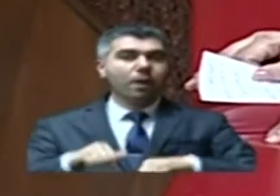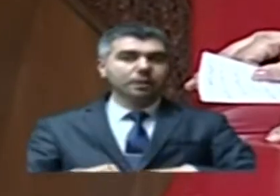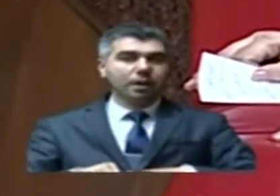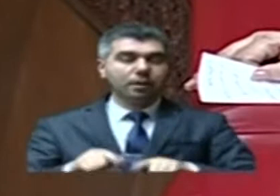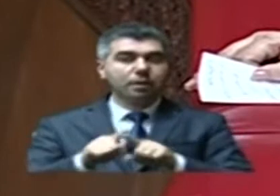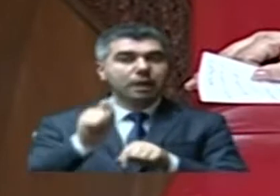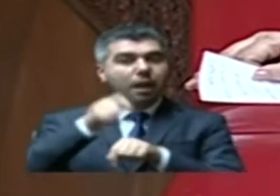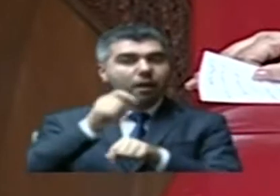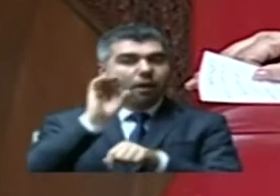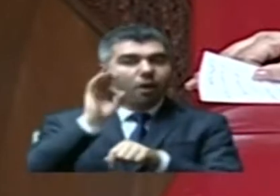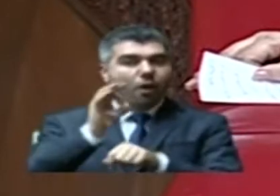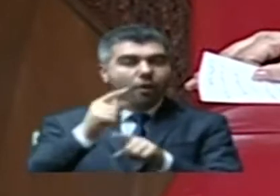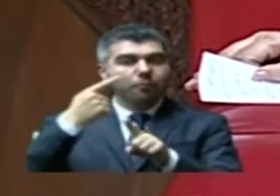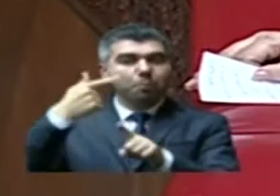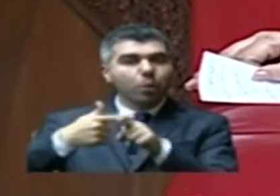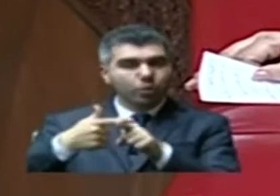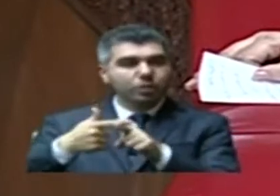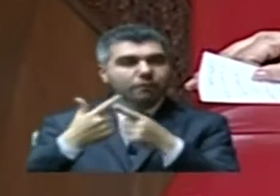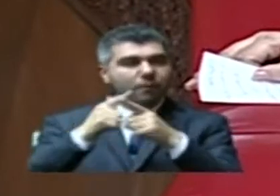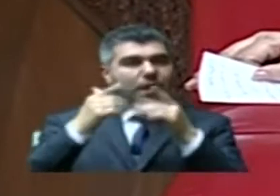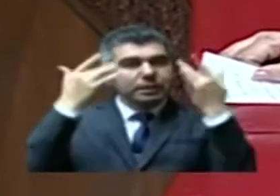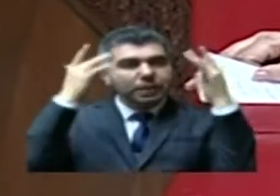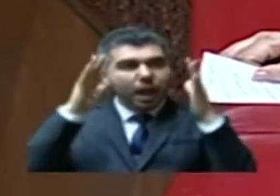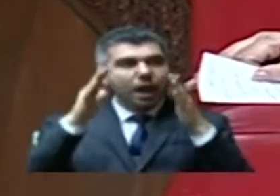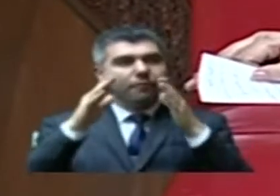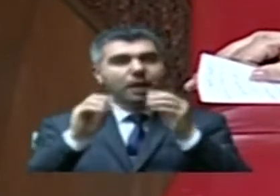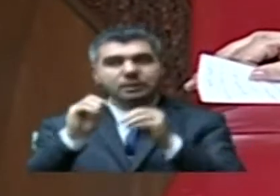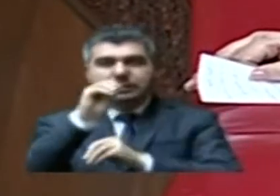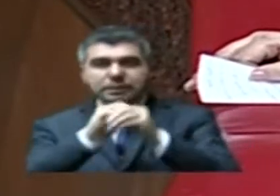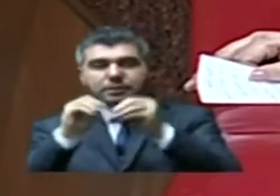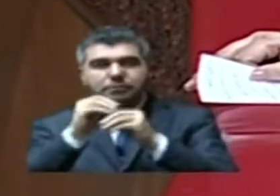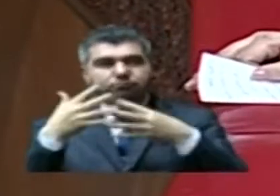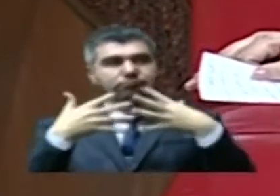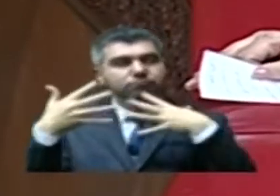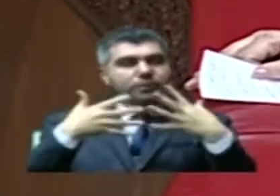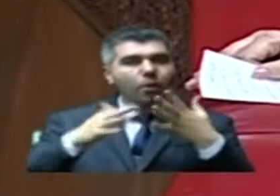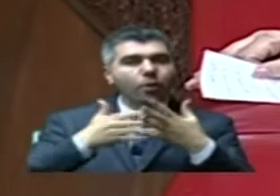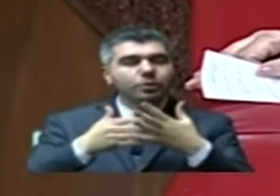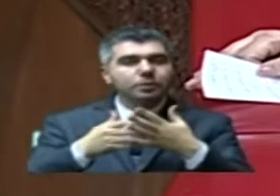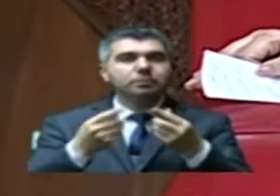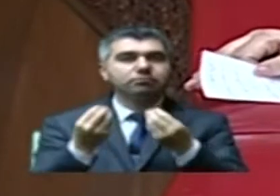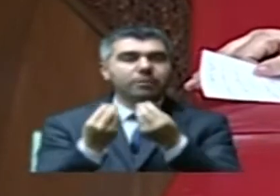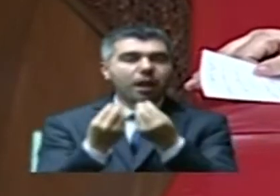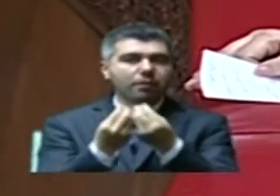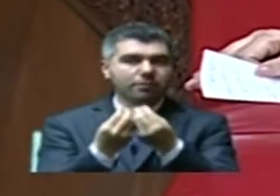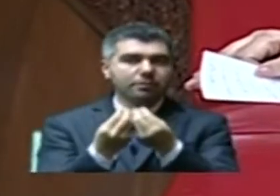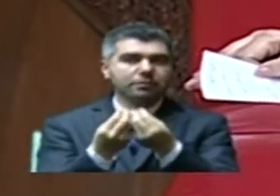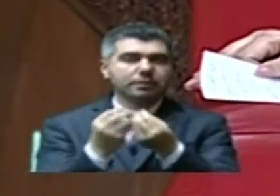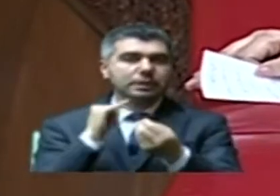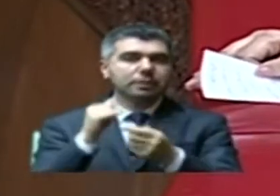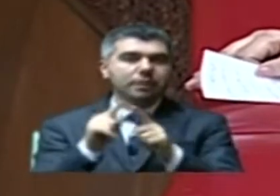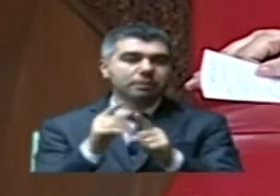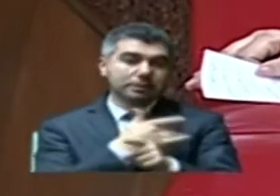الصناعة التقليدية هذا إضافة إلى حمولته الثقافية والفنية والحضارية المهمة، هو كذلك قطاع مرتبط أولا